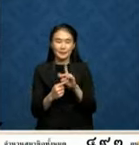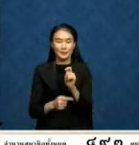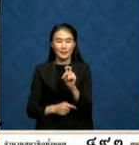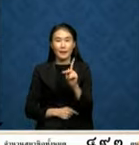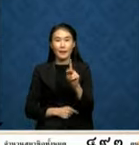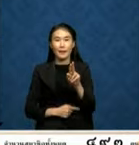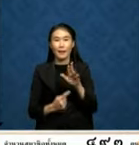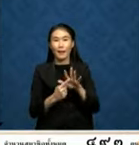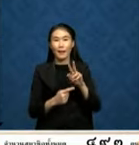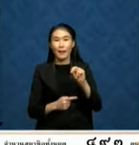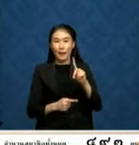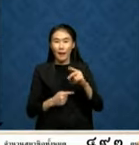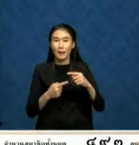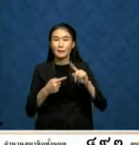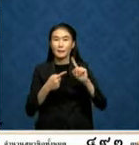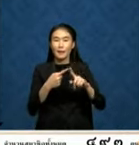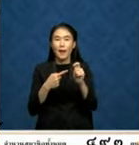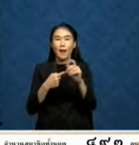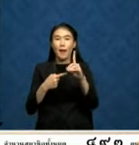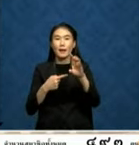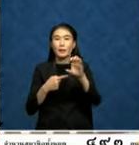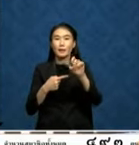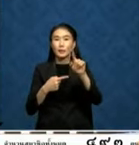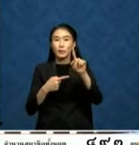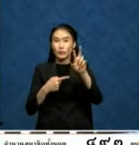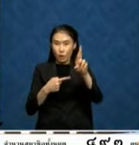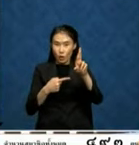ำนวยตามด้วยท่านอดิศรเพียงเกตเชิญครับ